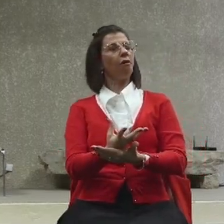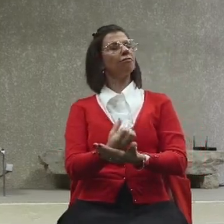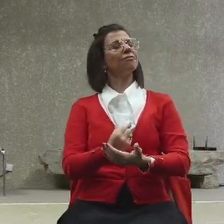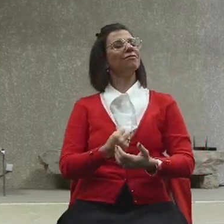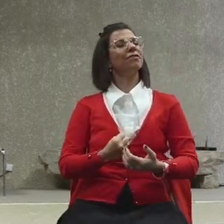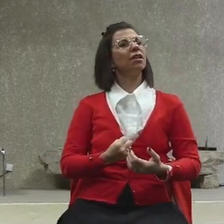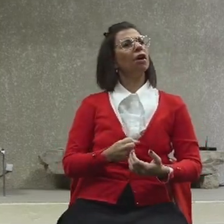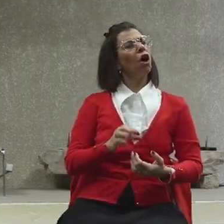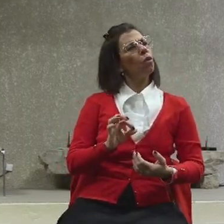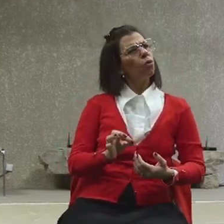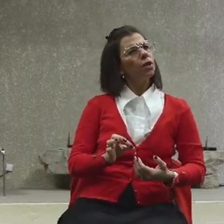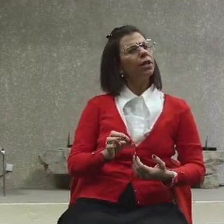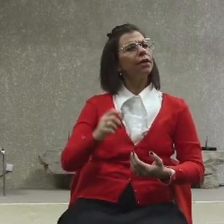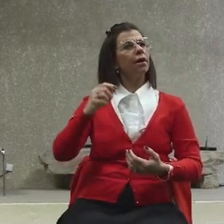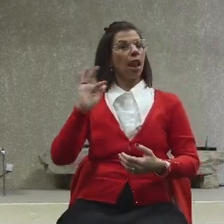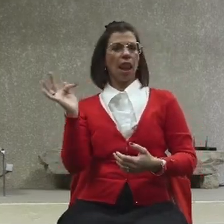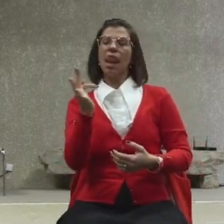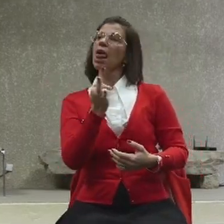qui sauve.